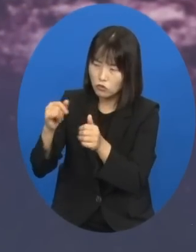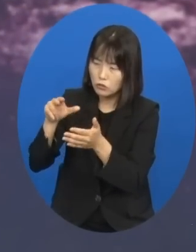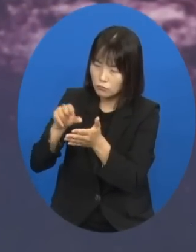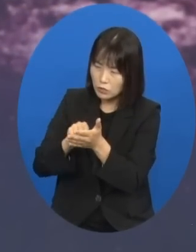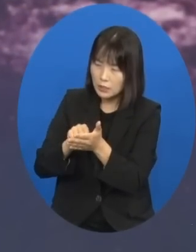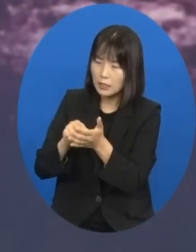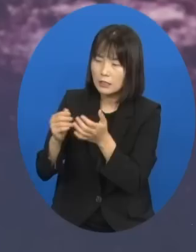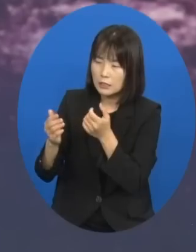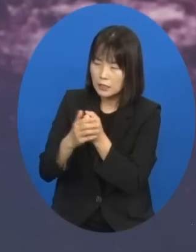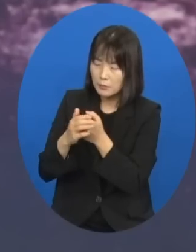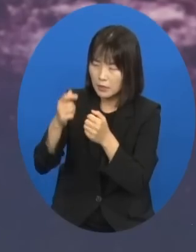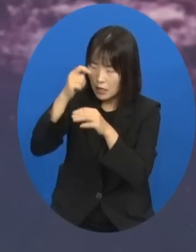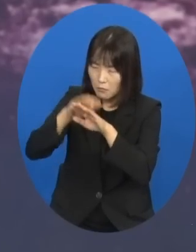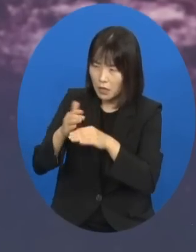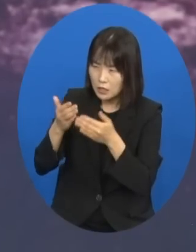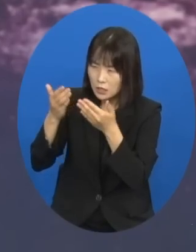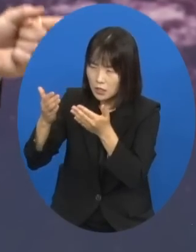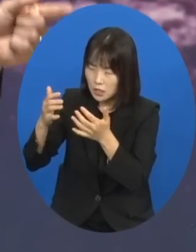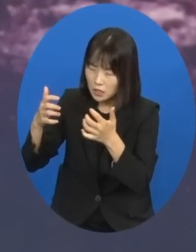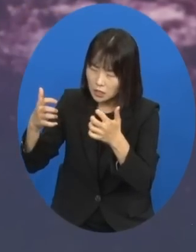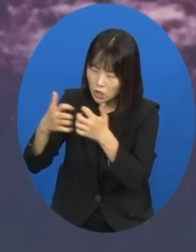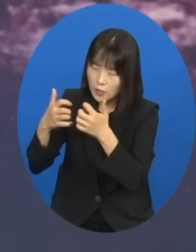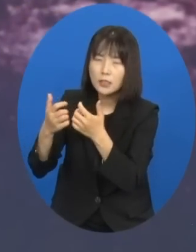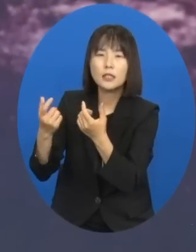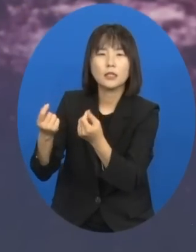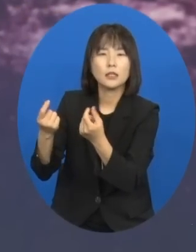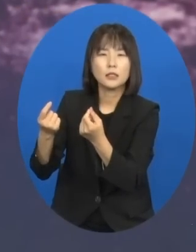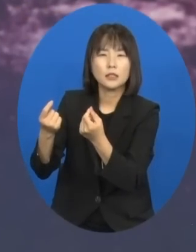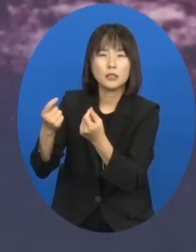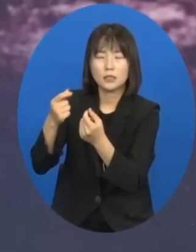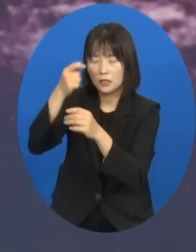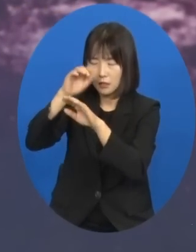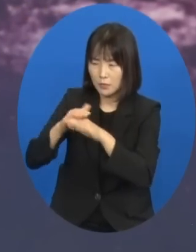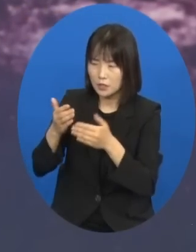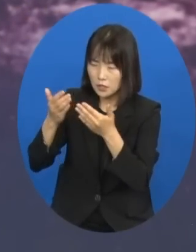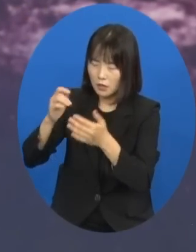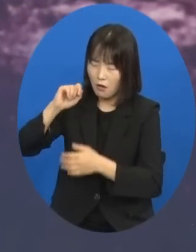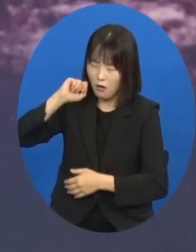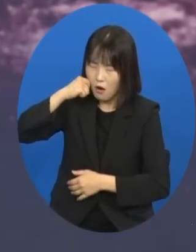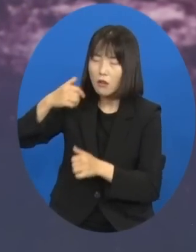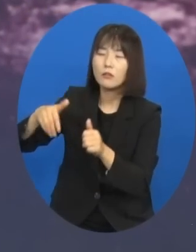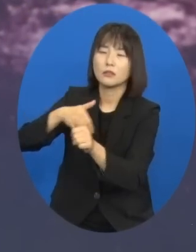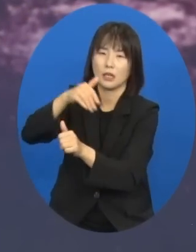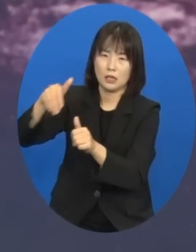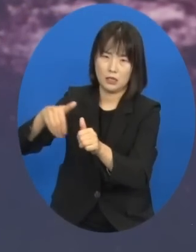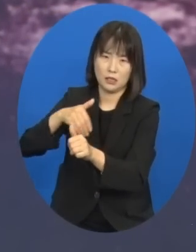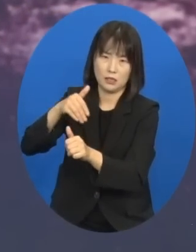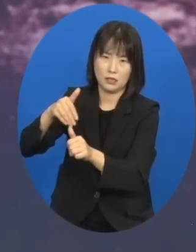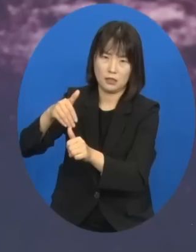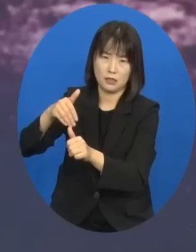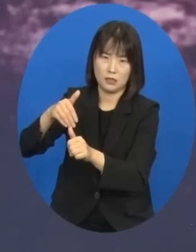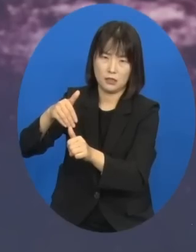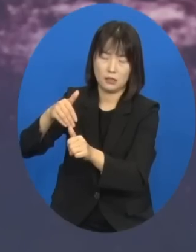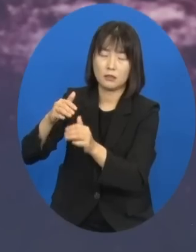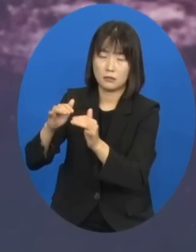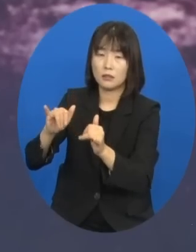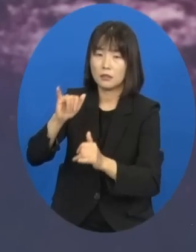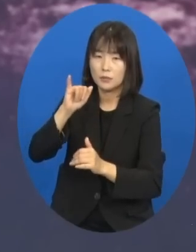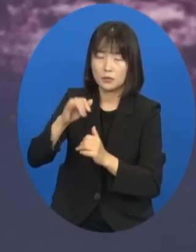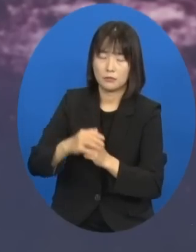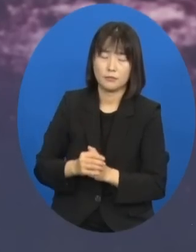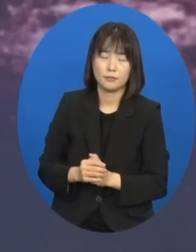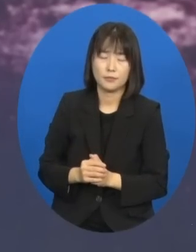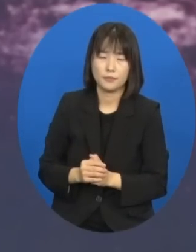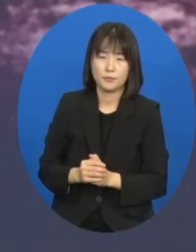것 자체가 전장이라서 예배 드리러 나오는 것 자체가 엄청난 일이라는 것이죠. 근데 그것이 또한 그에게